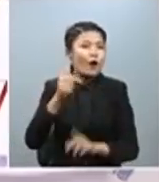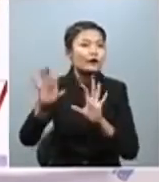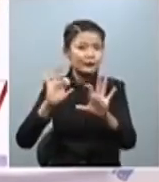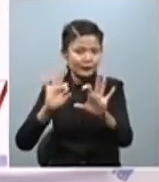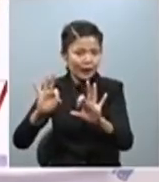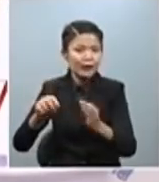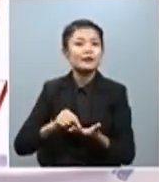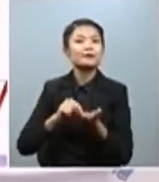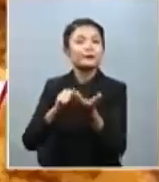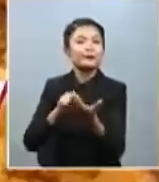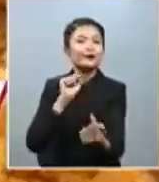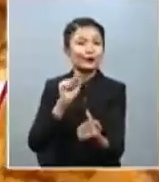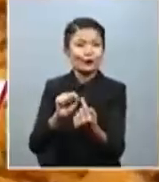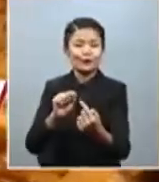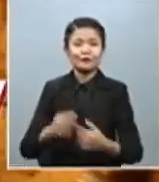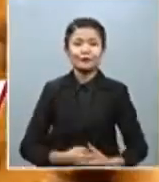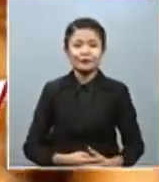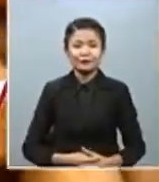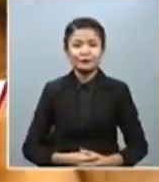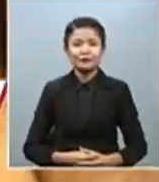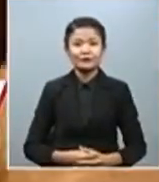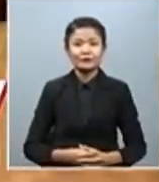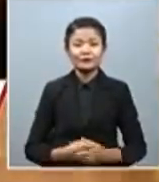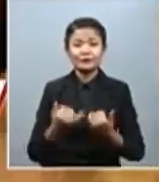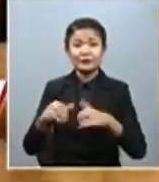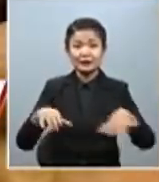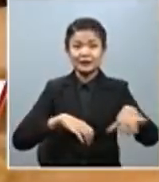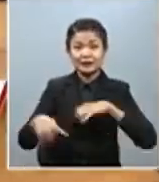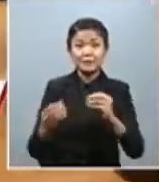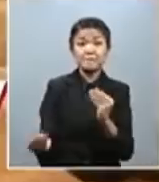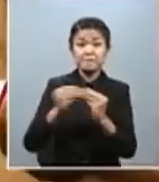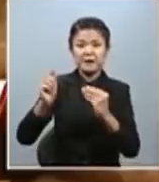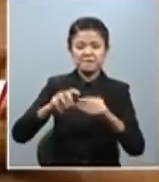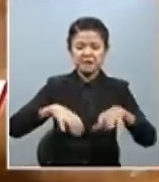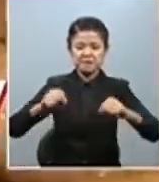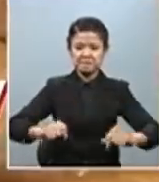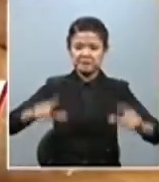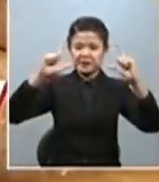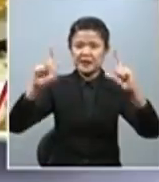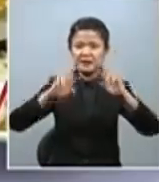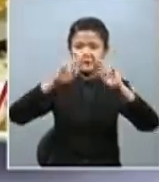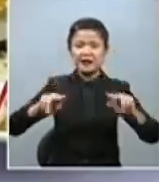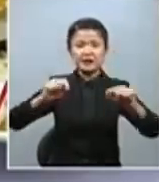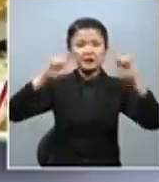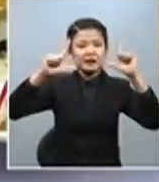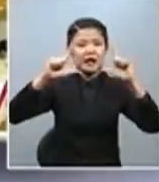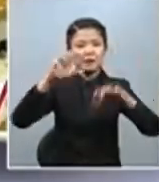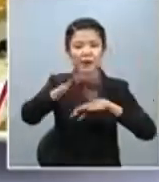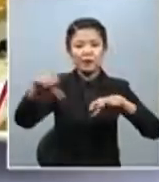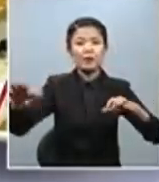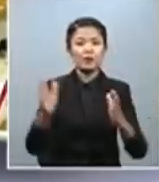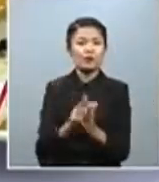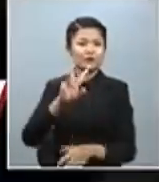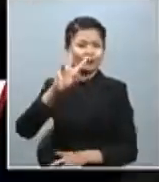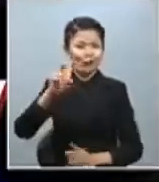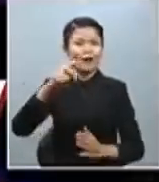เพื่อเป็นการตอกย้ำความสำเร็จในครั้งนี้ครัวคุณต๋อยเอ็กซ์โปได้เพิ่มเติมความยิ่งใหญ่กับร้านเด็ดร้านดังกว่า200ร้านจากทั่วประเท